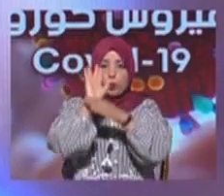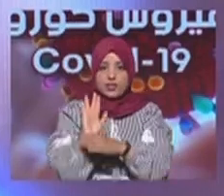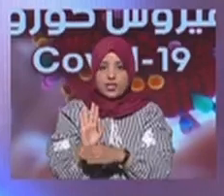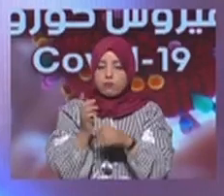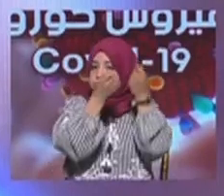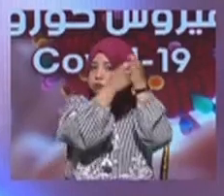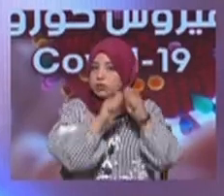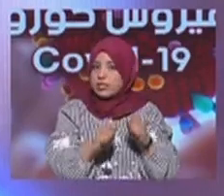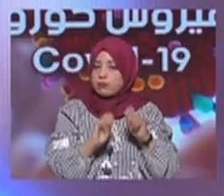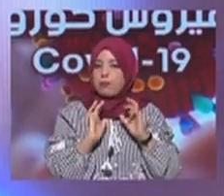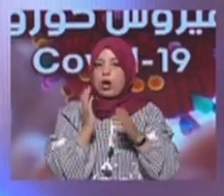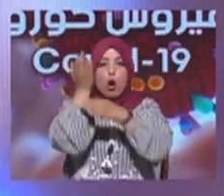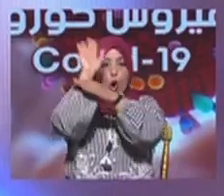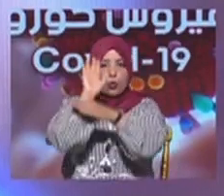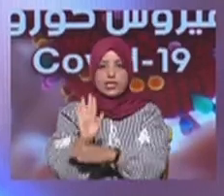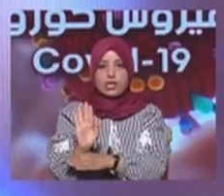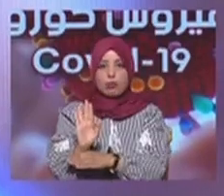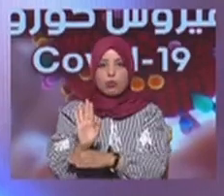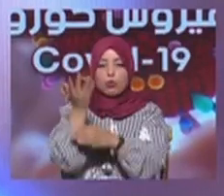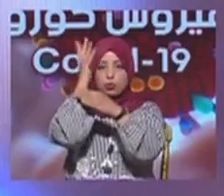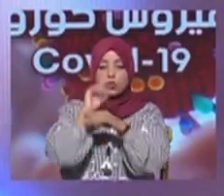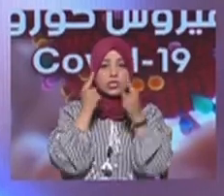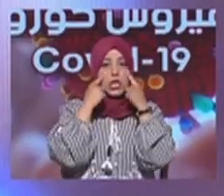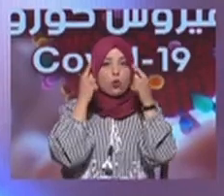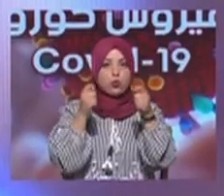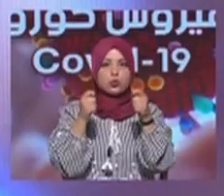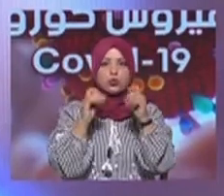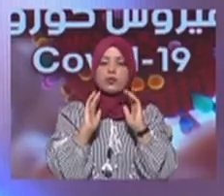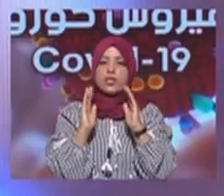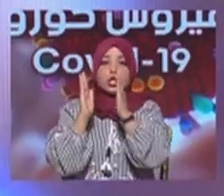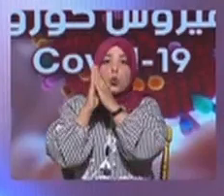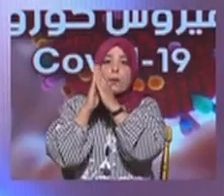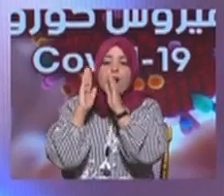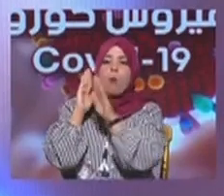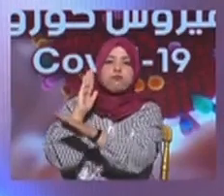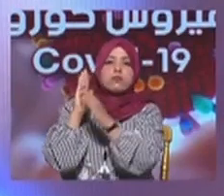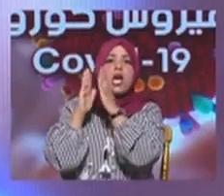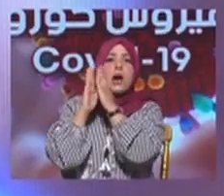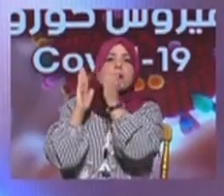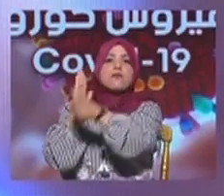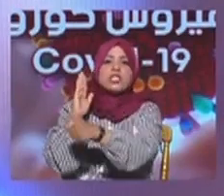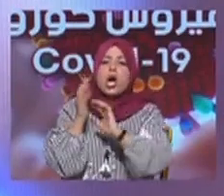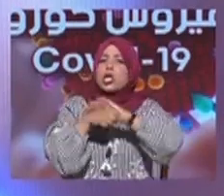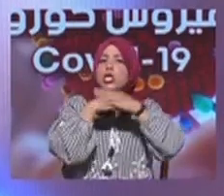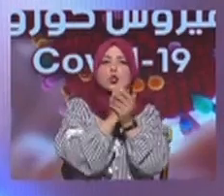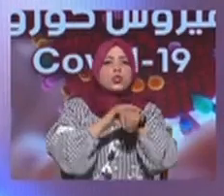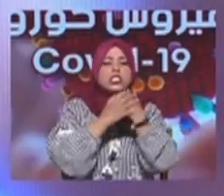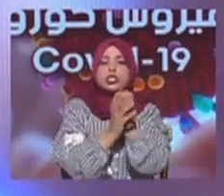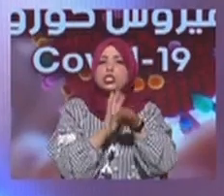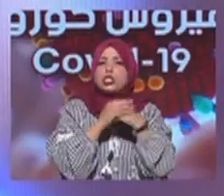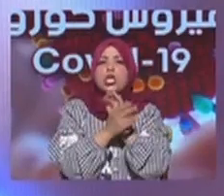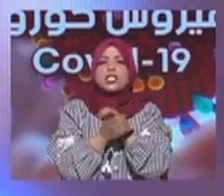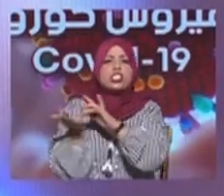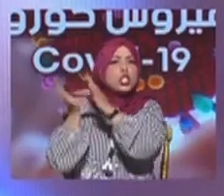تنجم تحمينا منه معناتها قد ما نردوا بالنا ونسمعوا النصائح والقواعد اللي حاطتها بلادنا والبلدان العالم